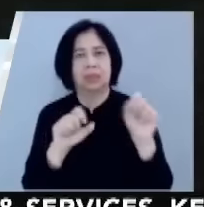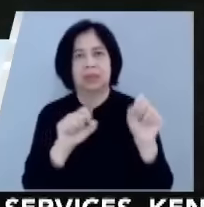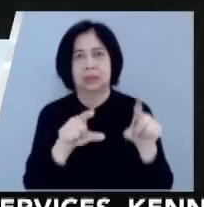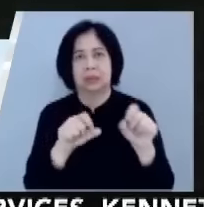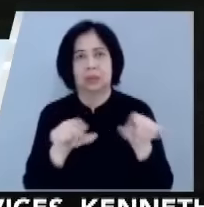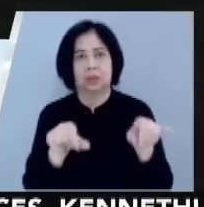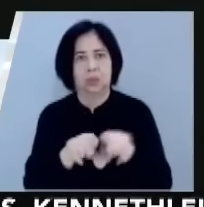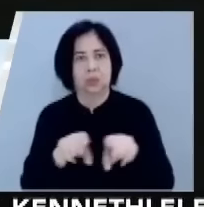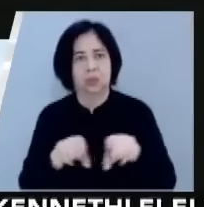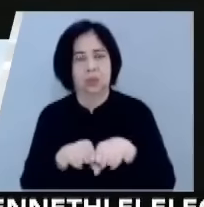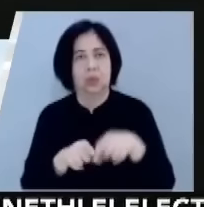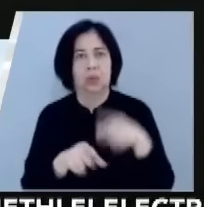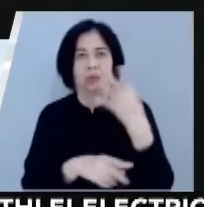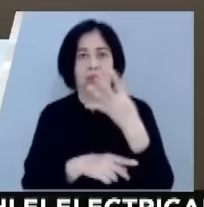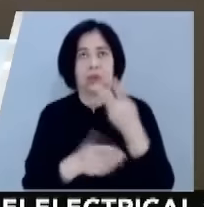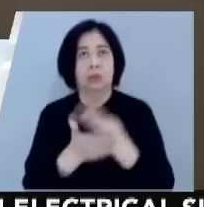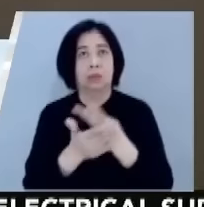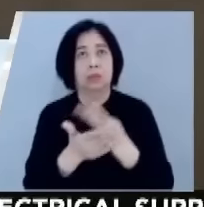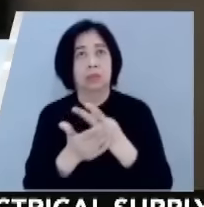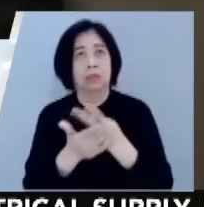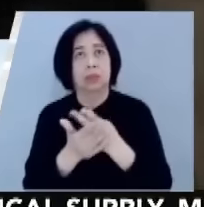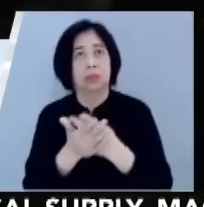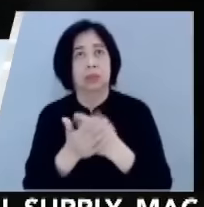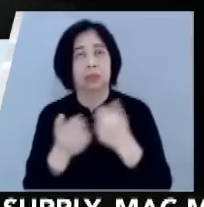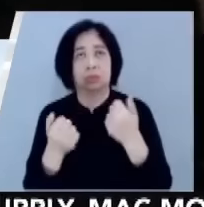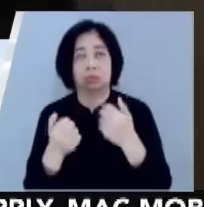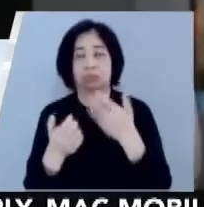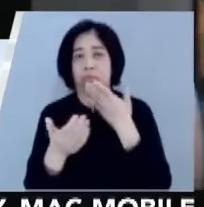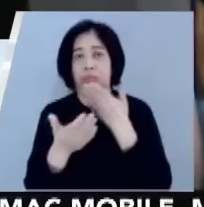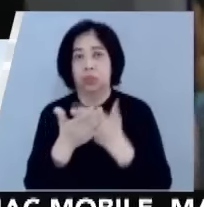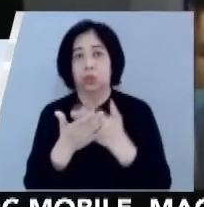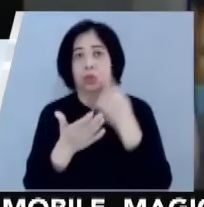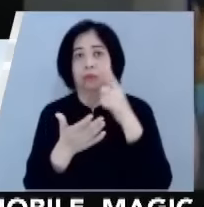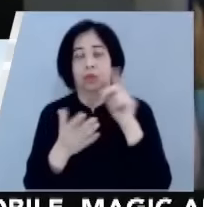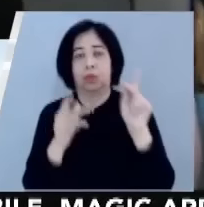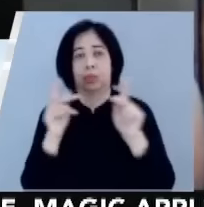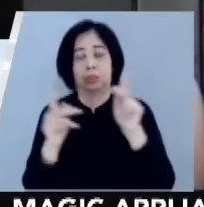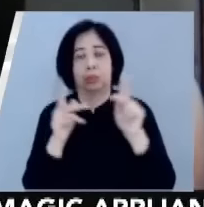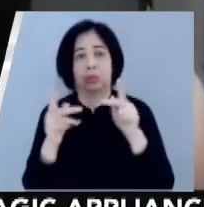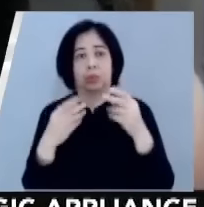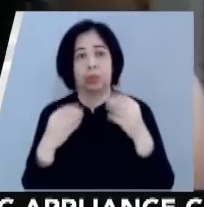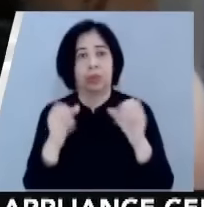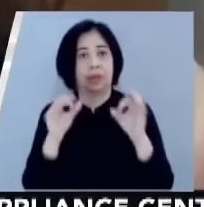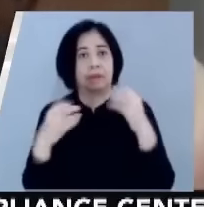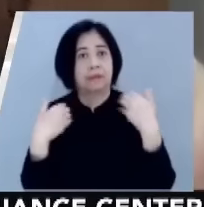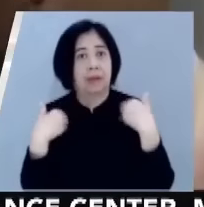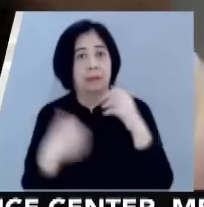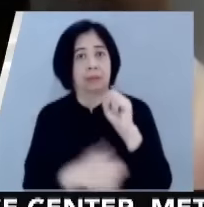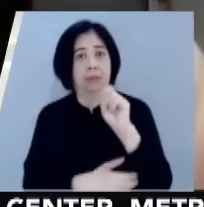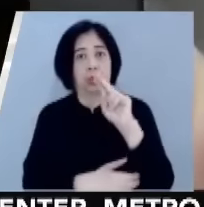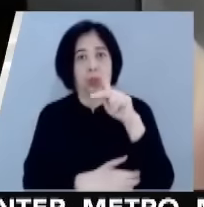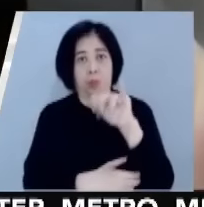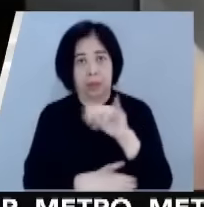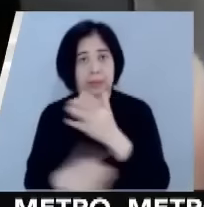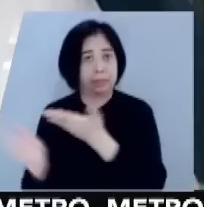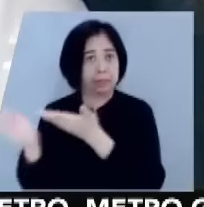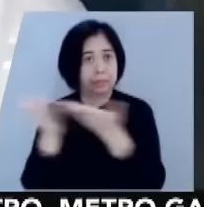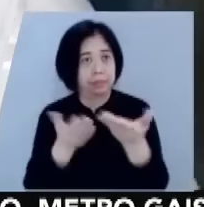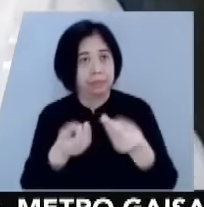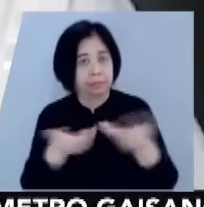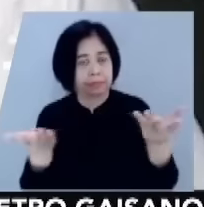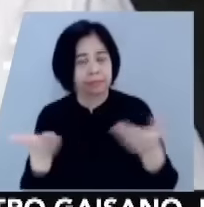halagang 40 pesos kada kilo na malaking bagay raw sa mga mamimili. Basta merong supply na may bibigay sa kanila, eh, kakayanin